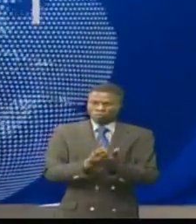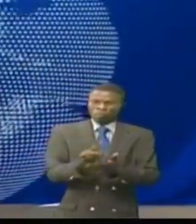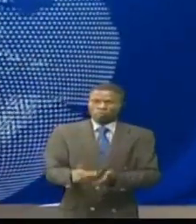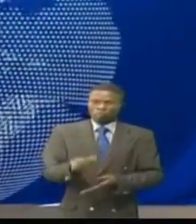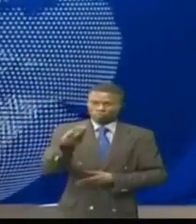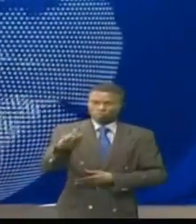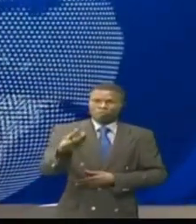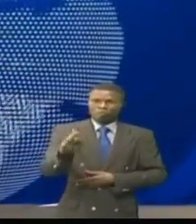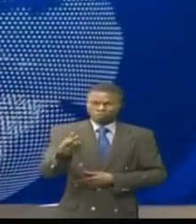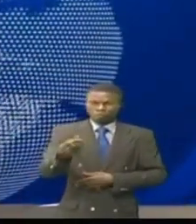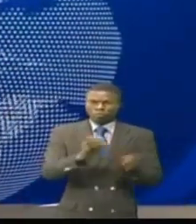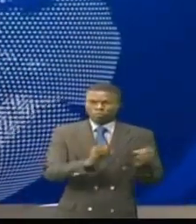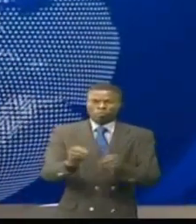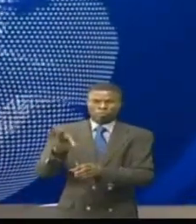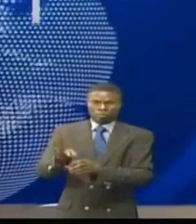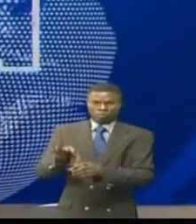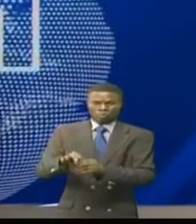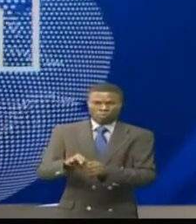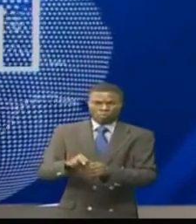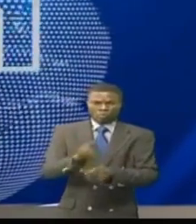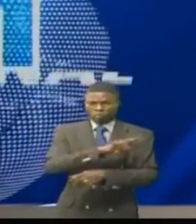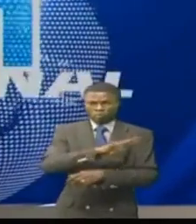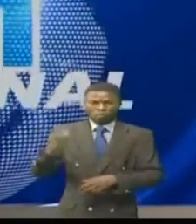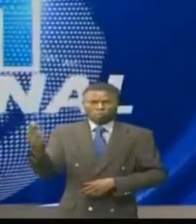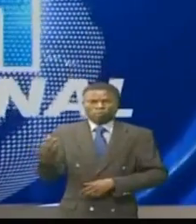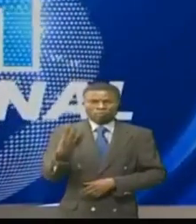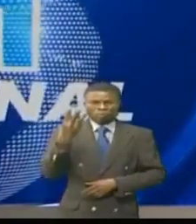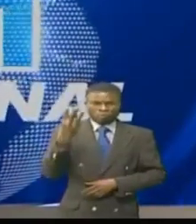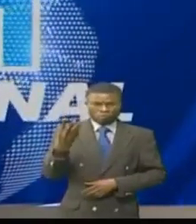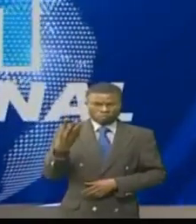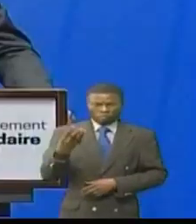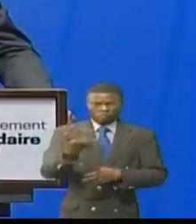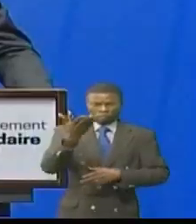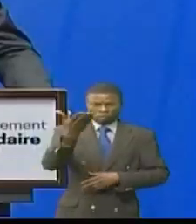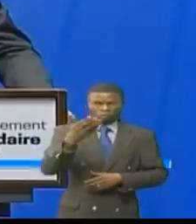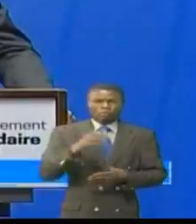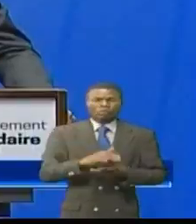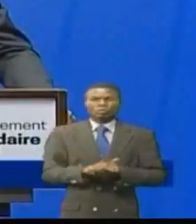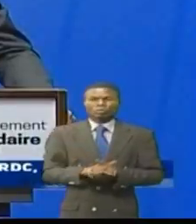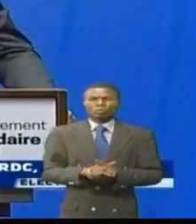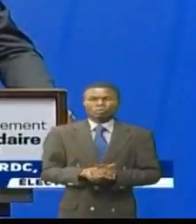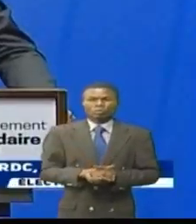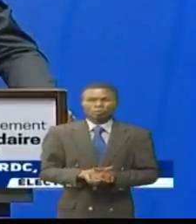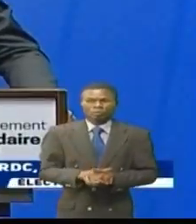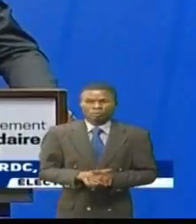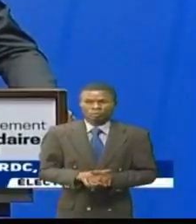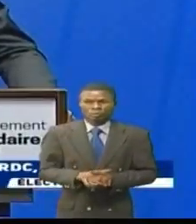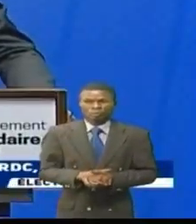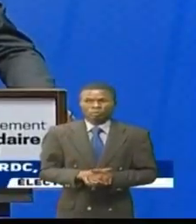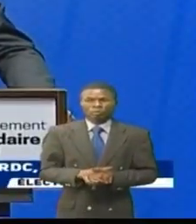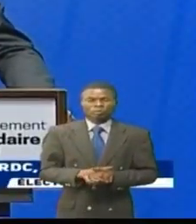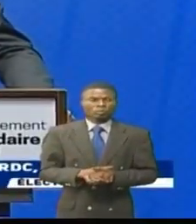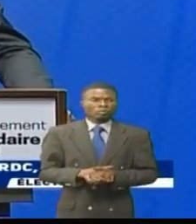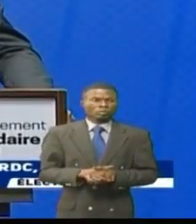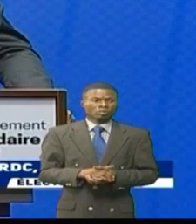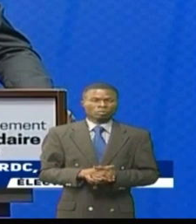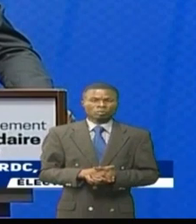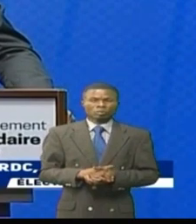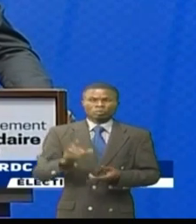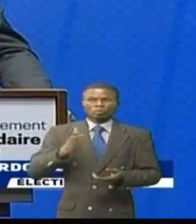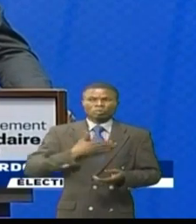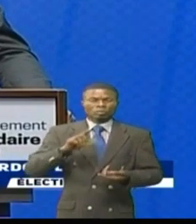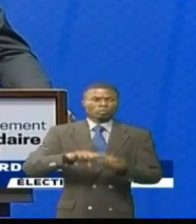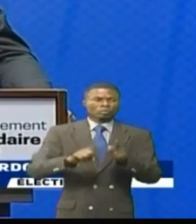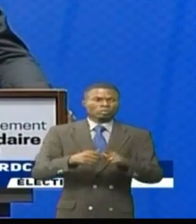financement des scrutins électoraux de 2023. Suivez. Je l'avais annoncé, invité mon collègue